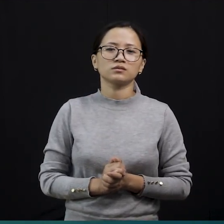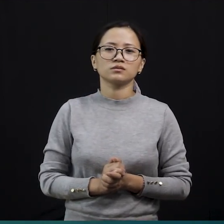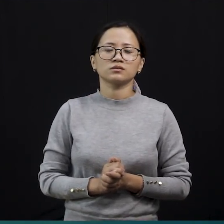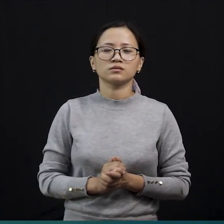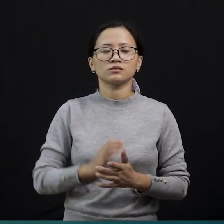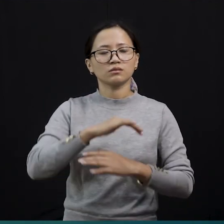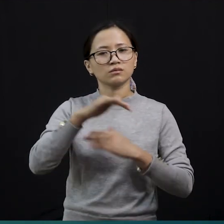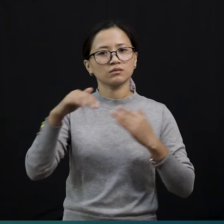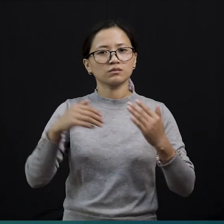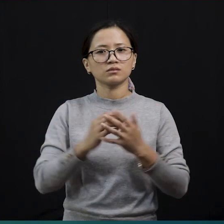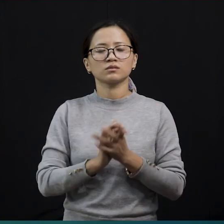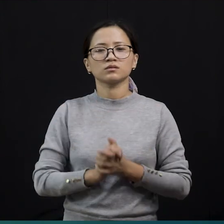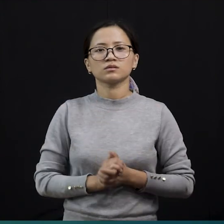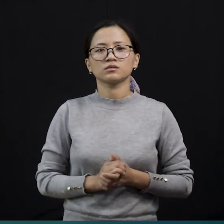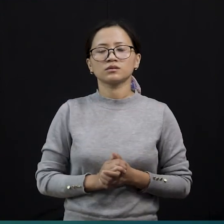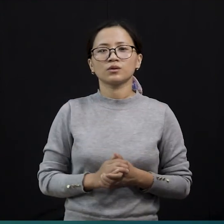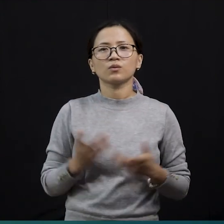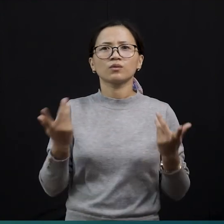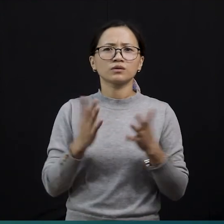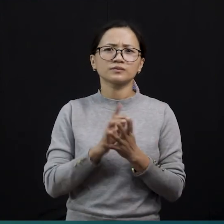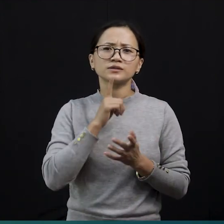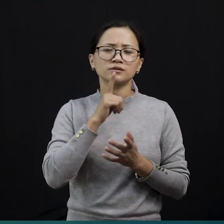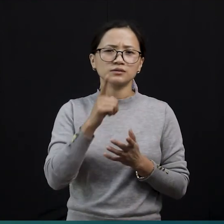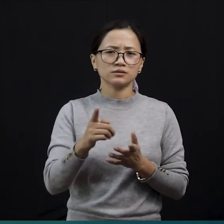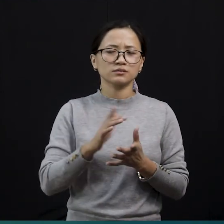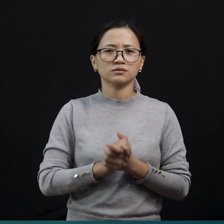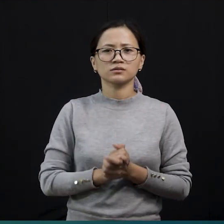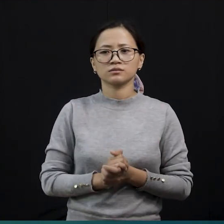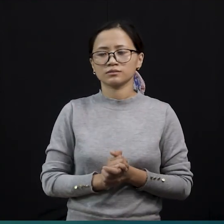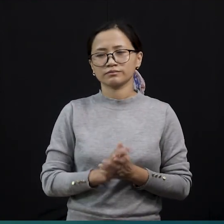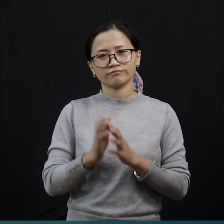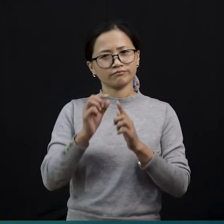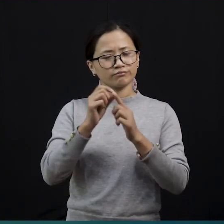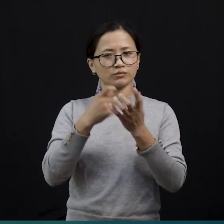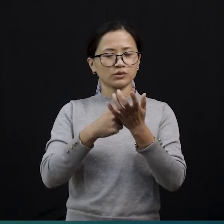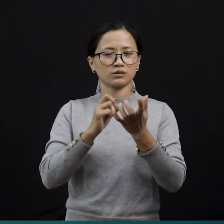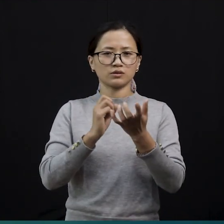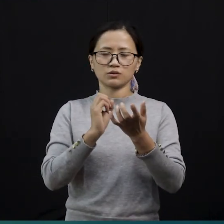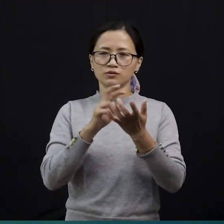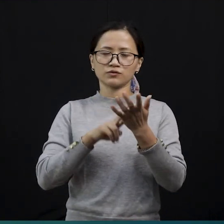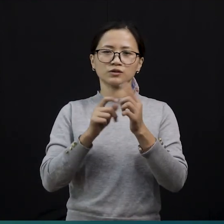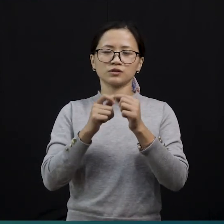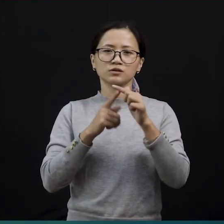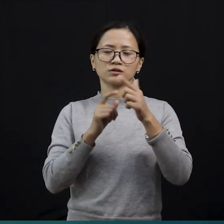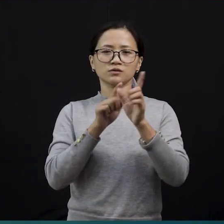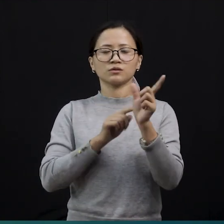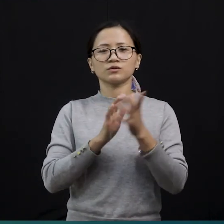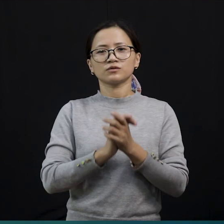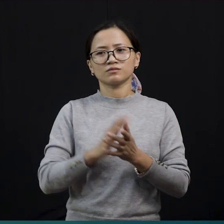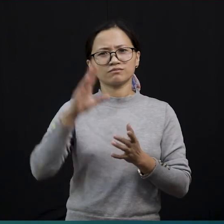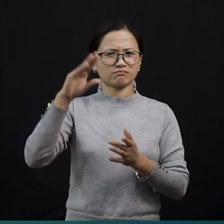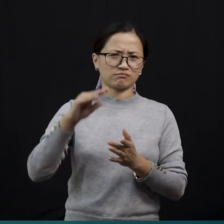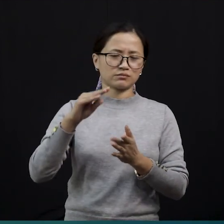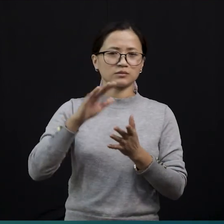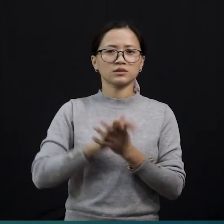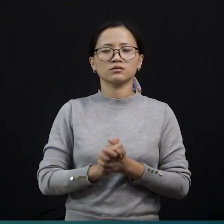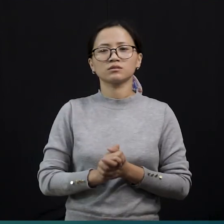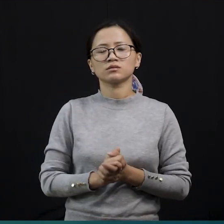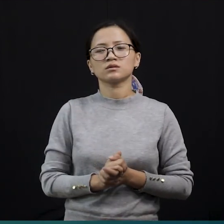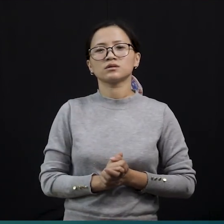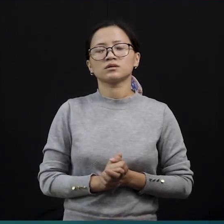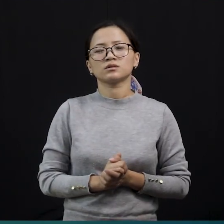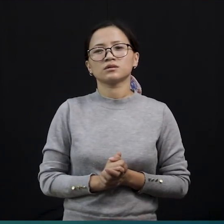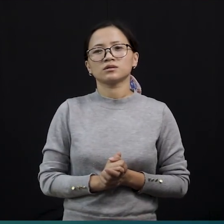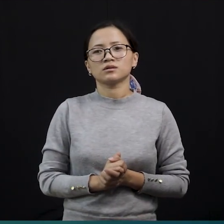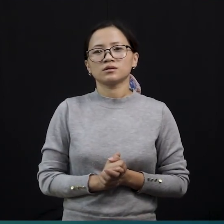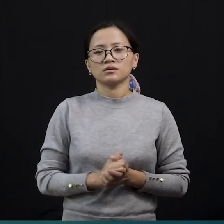ये सब क्यों मैं बोल रही हूँ, सो दैट पॉवर्टी लेस होगा ना इंडिया में। इंडिया में आप देखोगे तो कितना सारा पॉवर्टी है